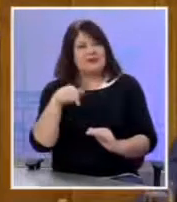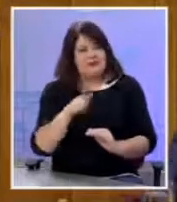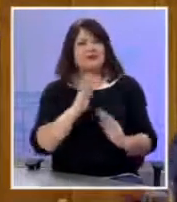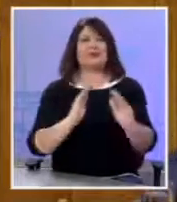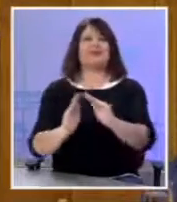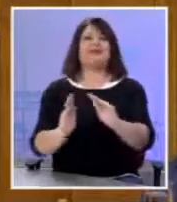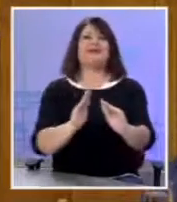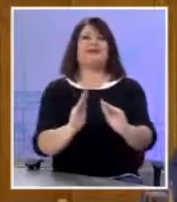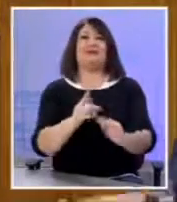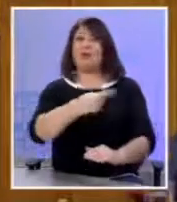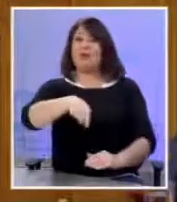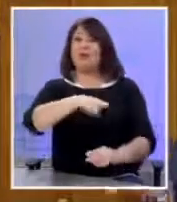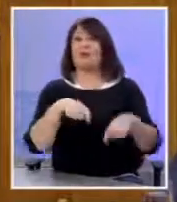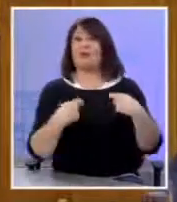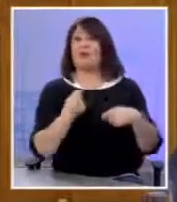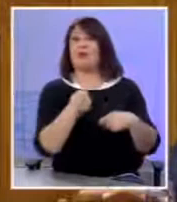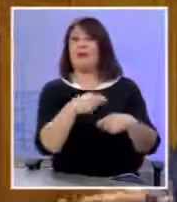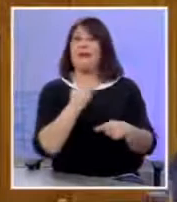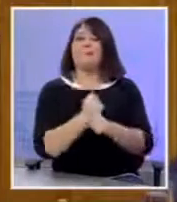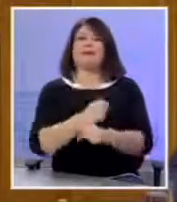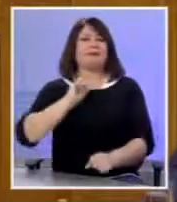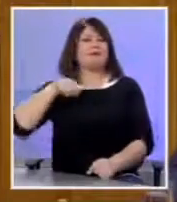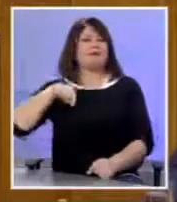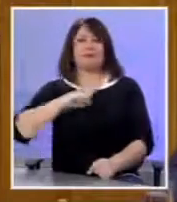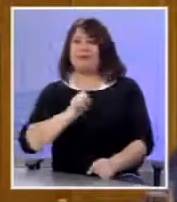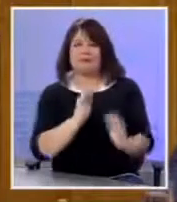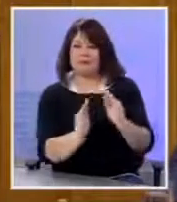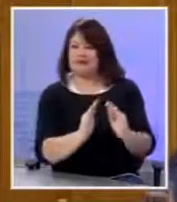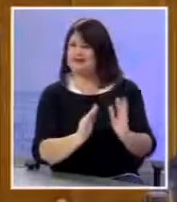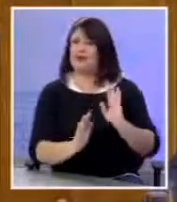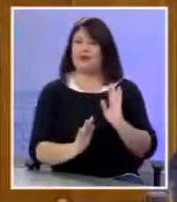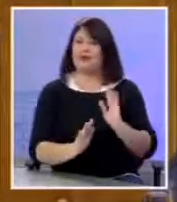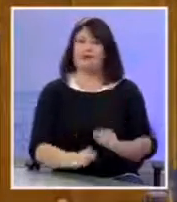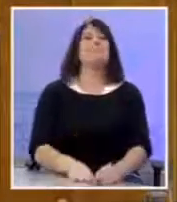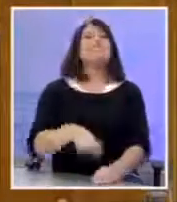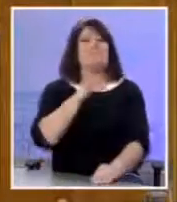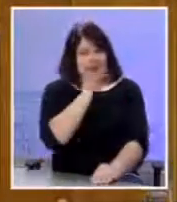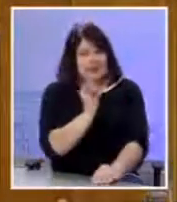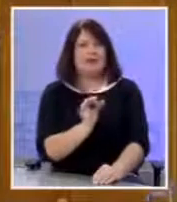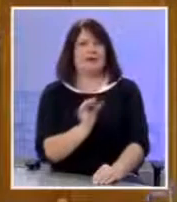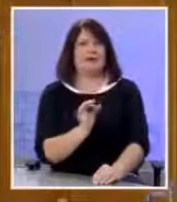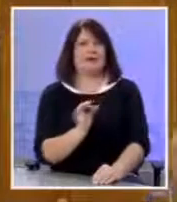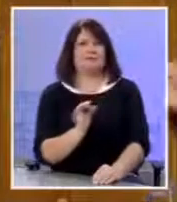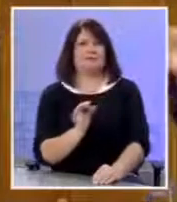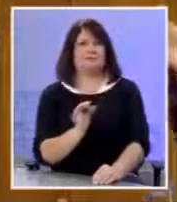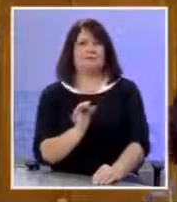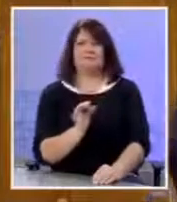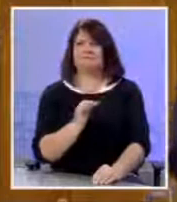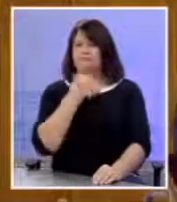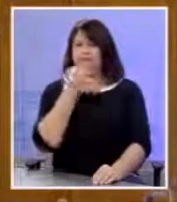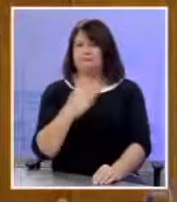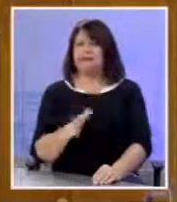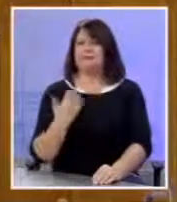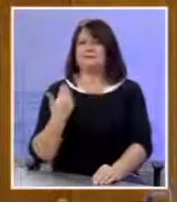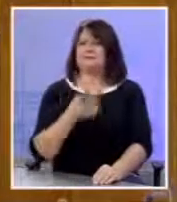και όχι τους έχοντες που συνειδητά διαφεύγουν. Είναι αλήθεια, κυρίες και κύριοι συνάδελφοι, και το είπατε πολύ μέσα